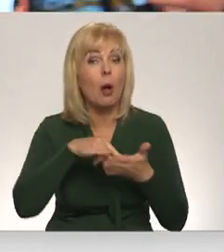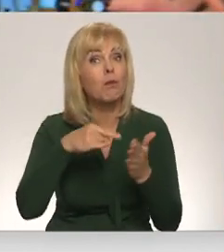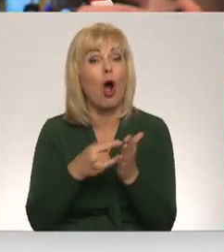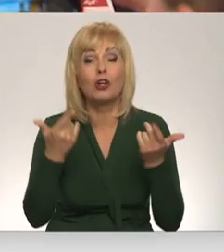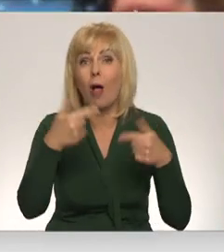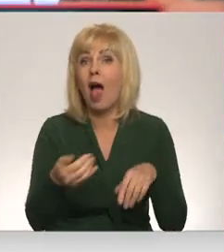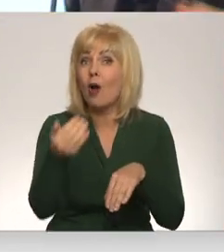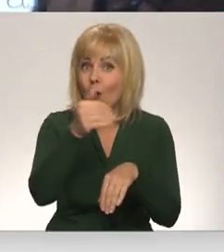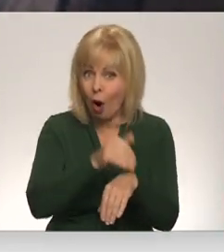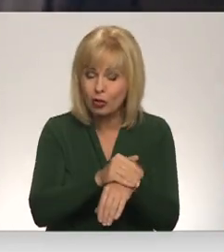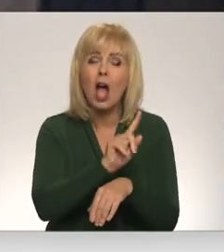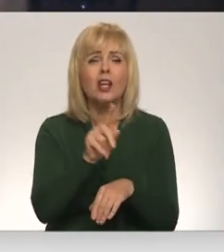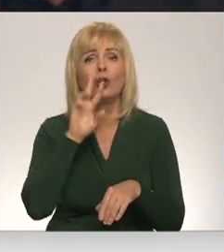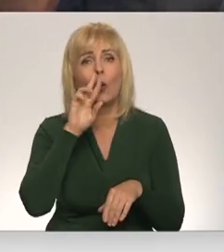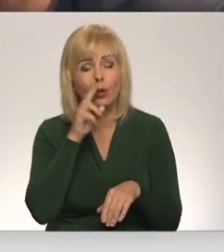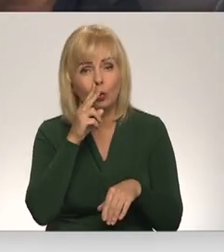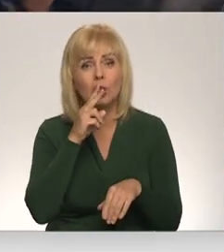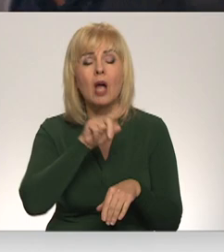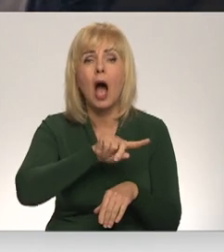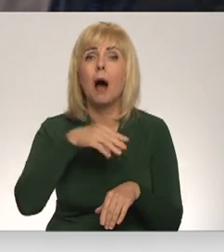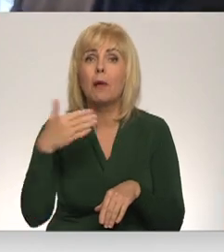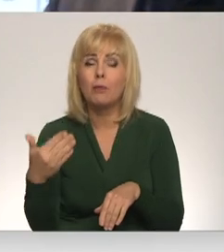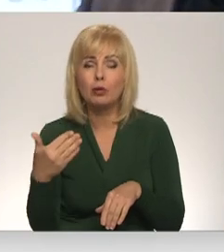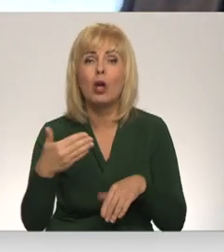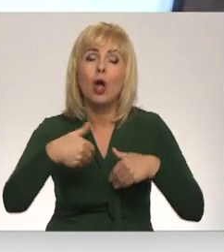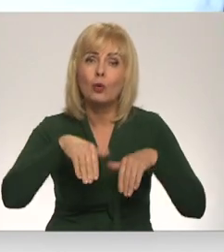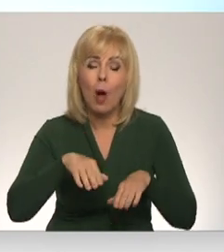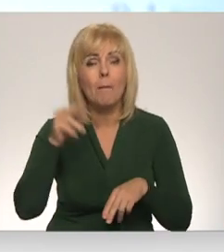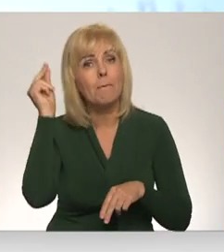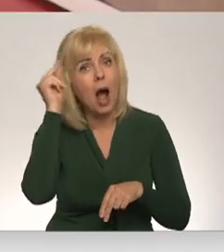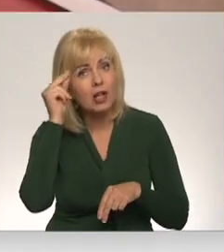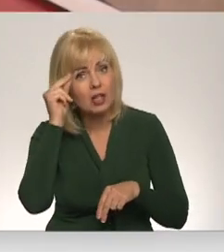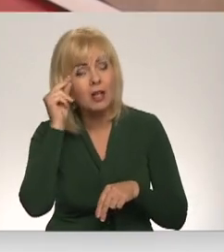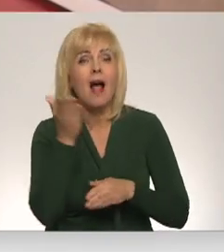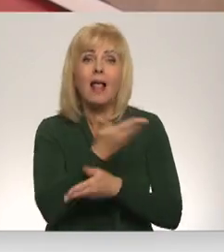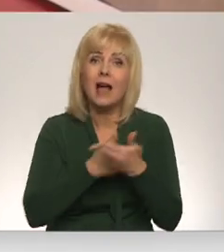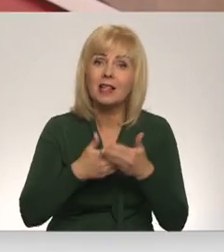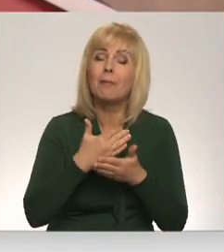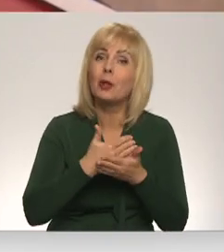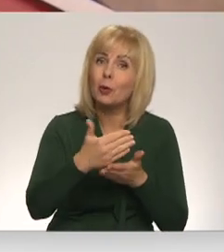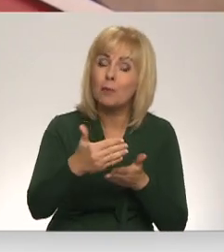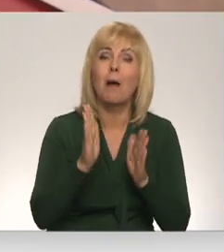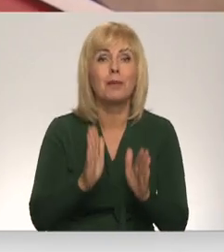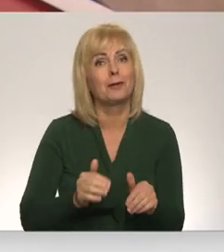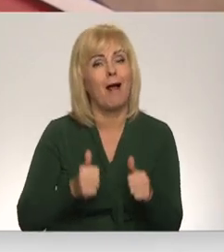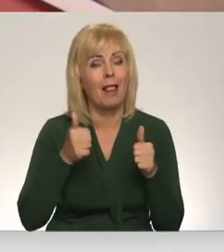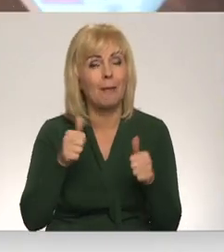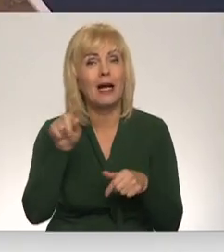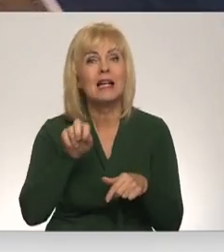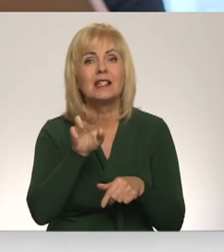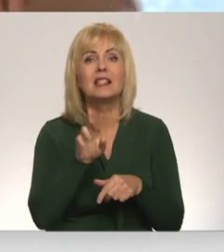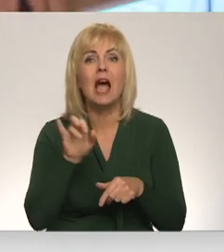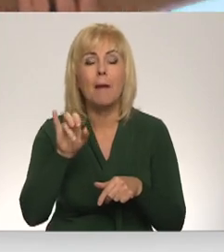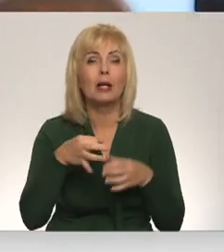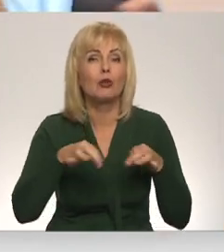laikā konstatēts arī kļūdas, bet abas puses esot nolēmušas mācīties, lai sadarbība turpmāk būtu vēl labāka. Samariešu